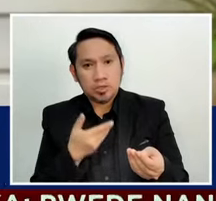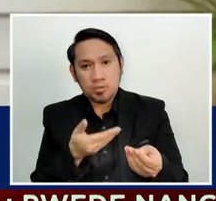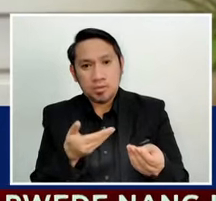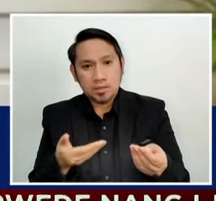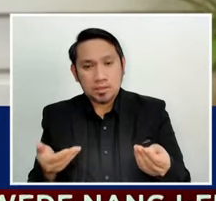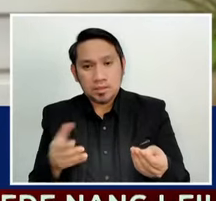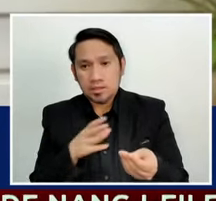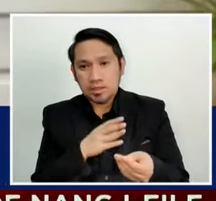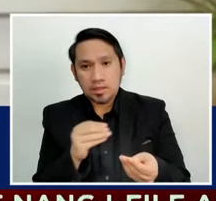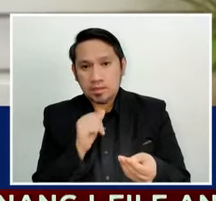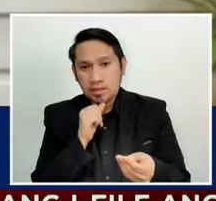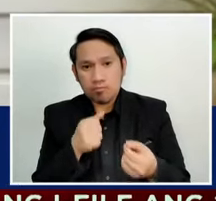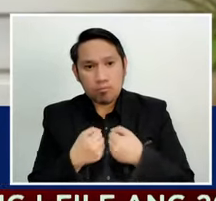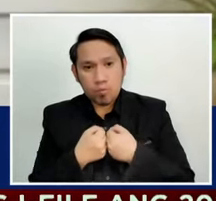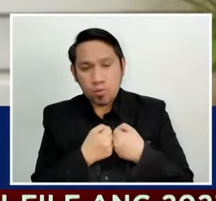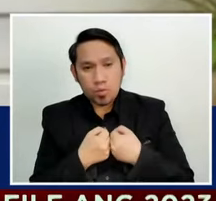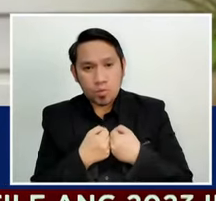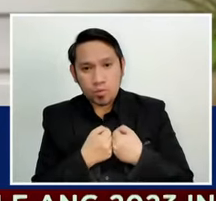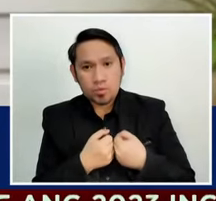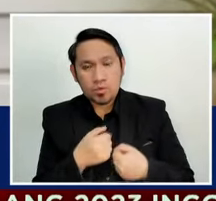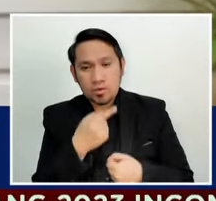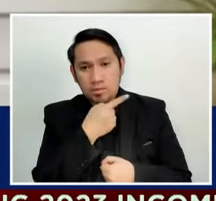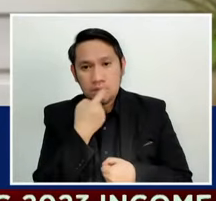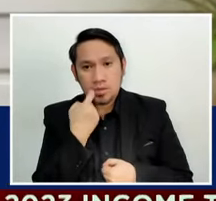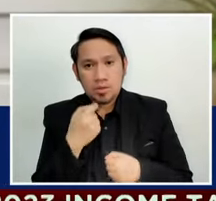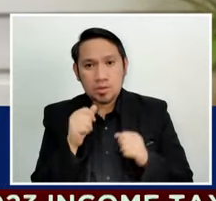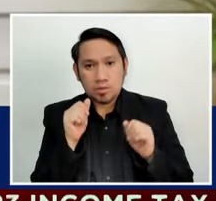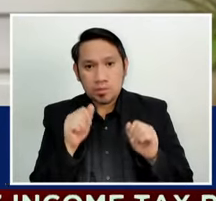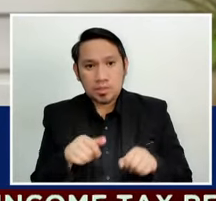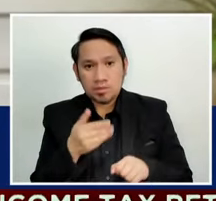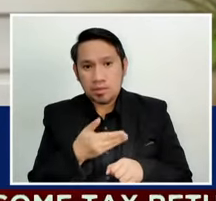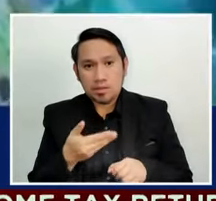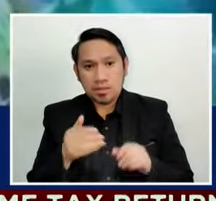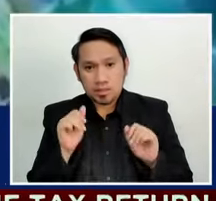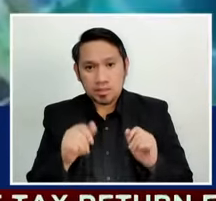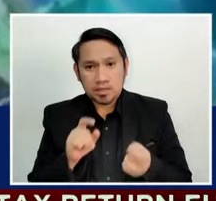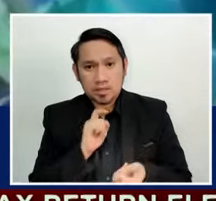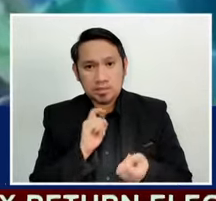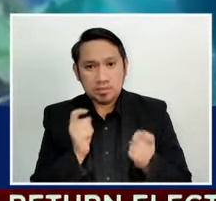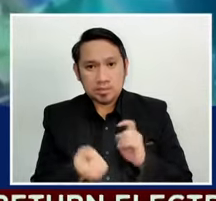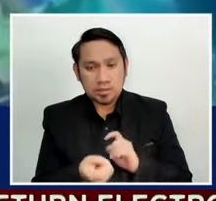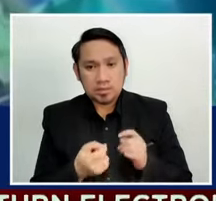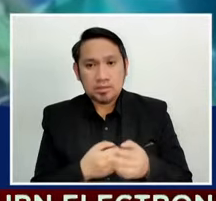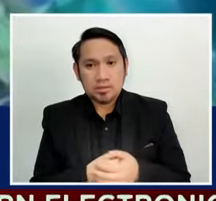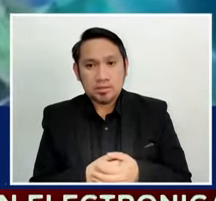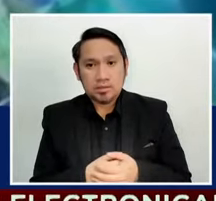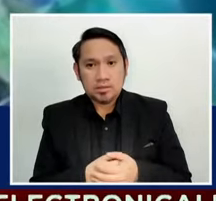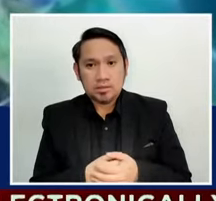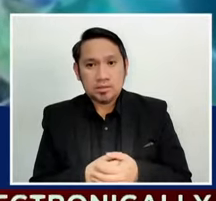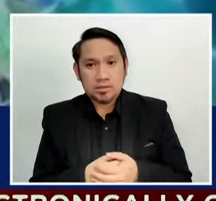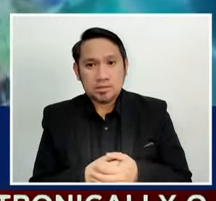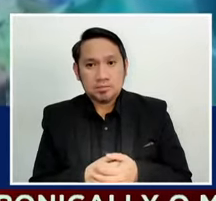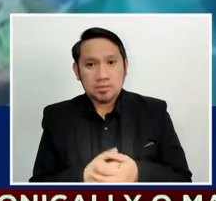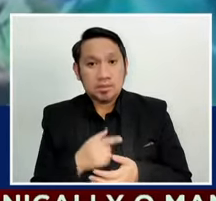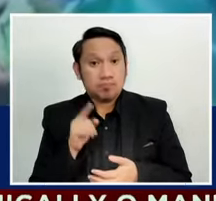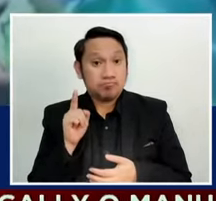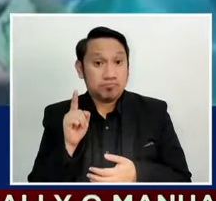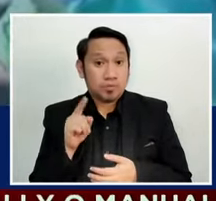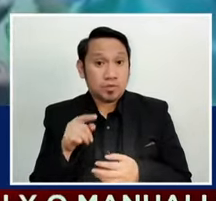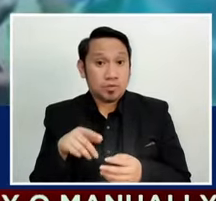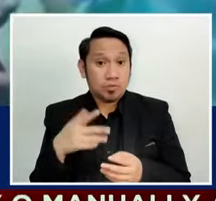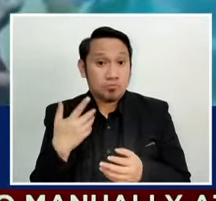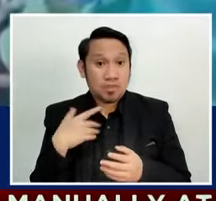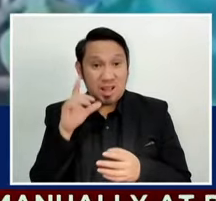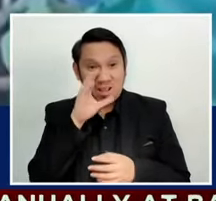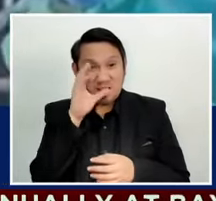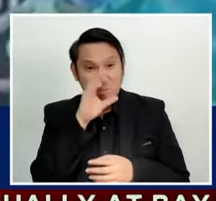huwag na tayong lumaban. Sabi nga may mga bagay na pwedeng palitan at may mga bagay na hindi na. Tinutugis na rin ngayon ng pulisya ang isa pa sa mga